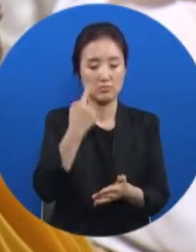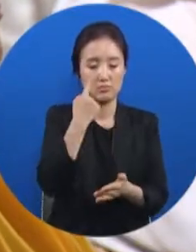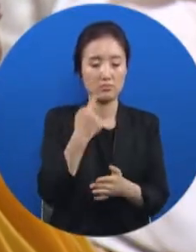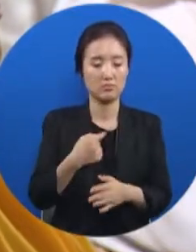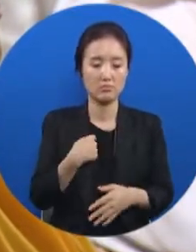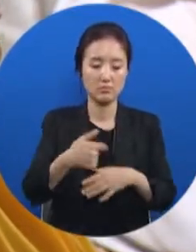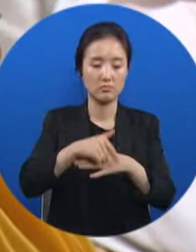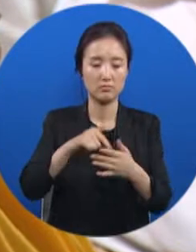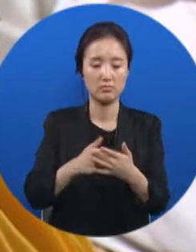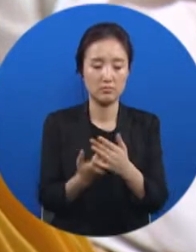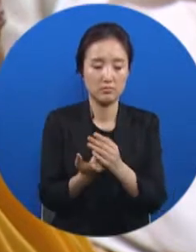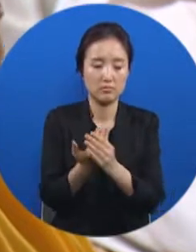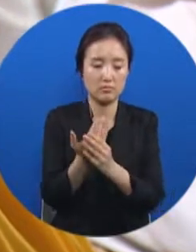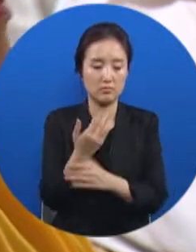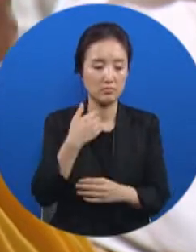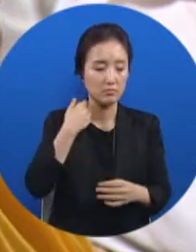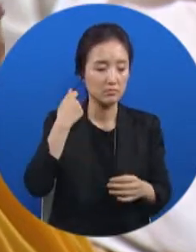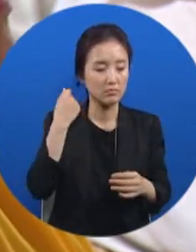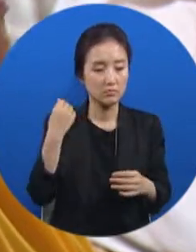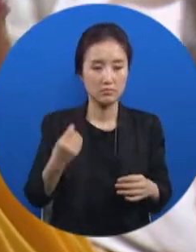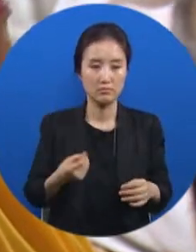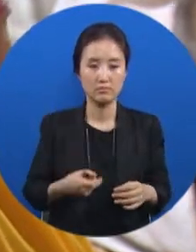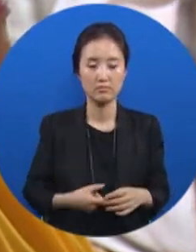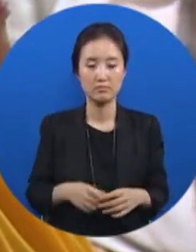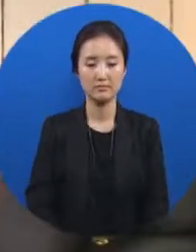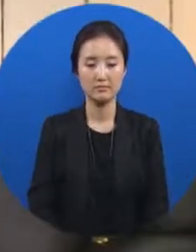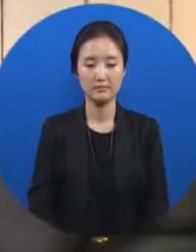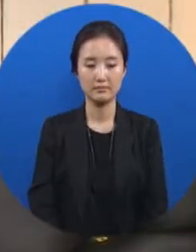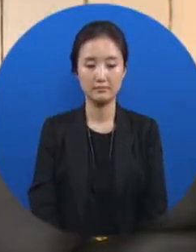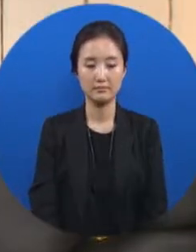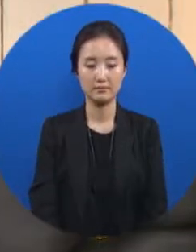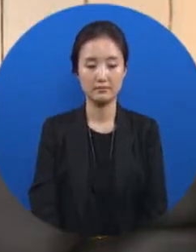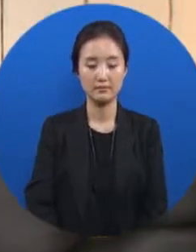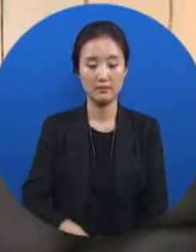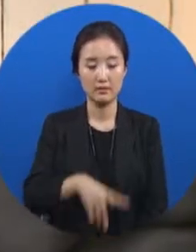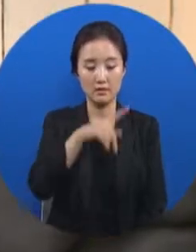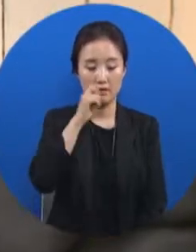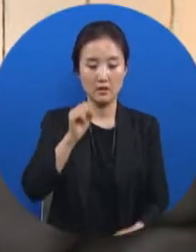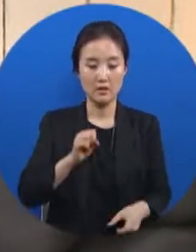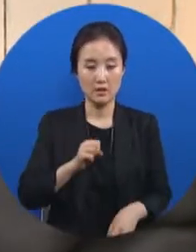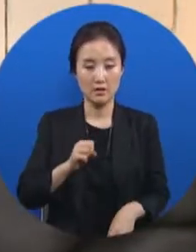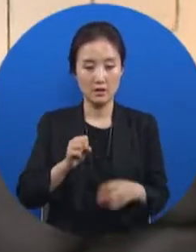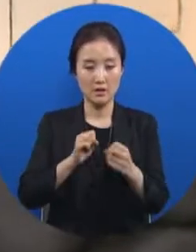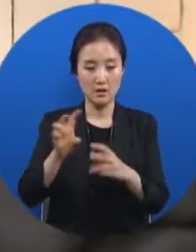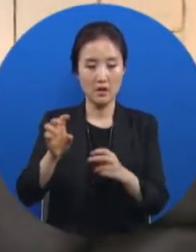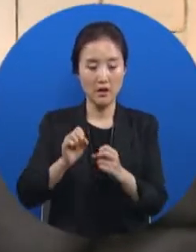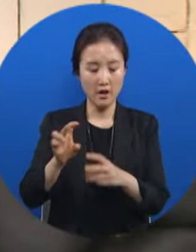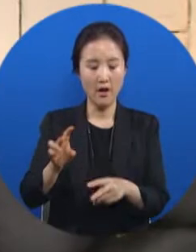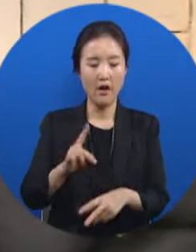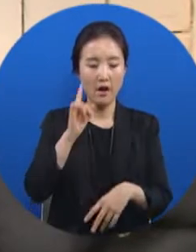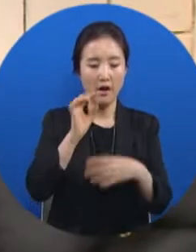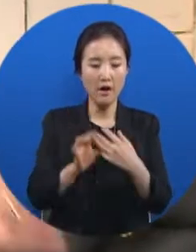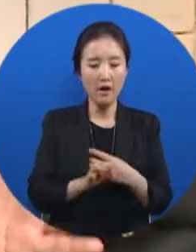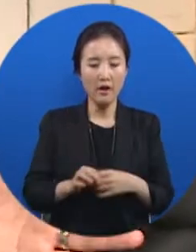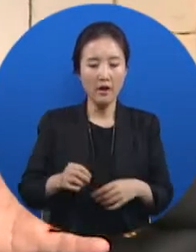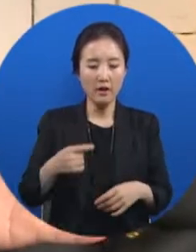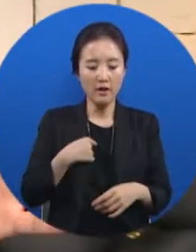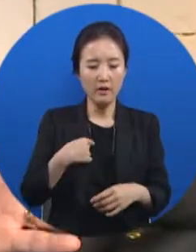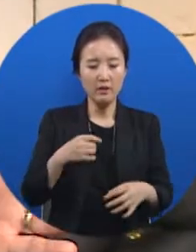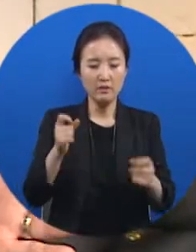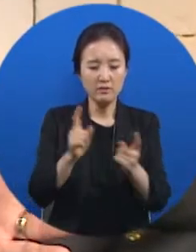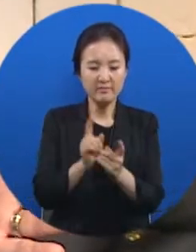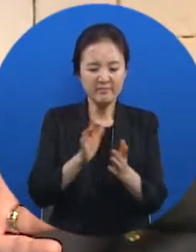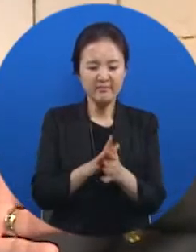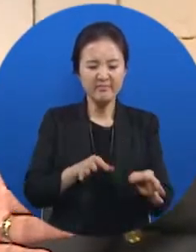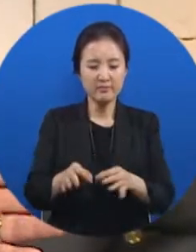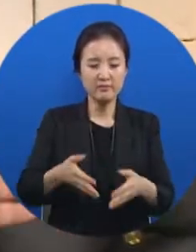시작을 하면 그 시작 안에서 더 큰 게 보여요. 정말로. 저 짜장면 배달하다가 제가 실제로 식당을 차렸어요.